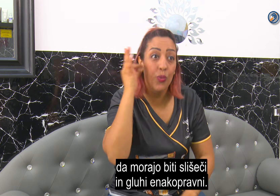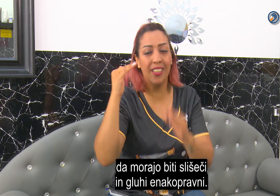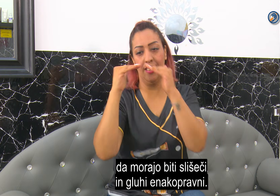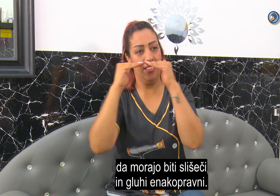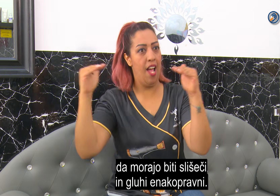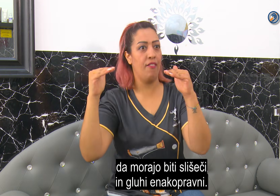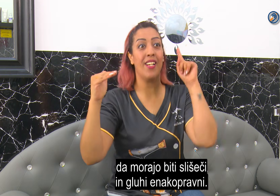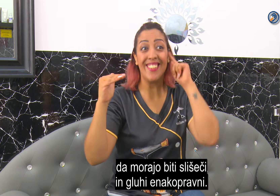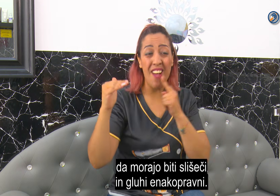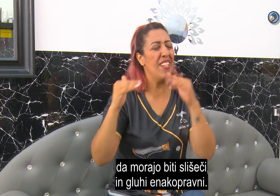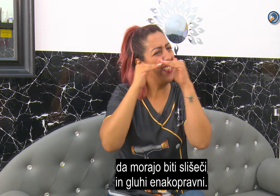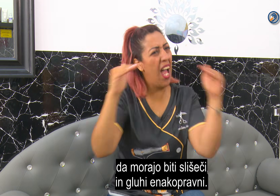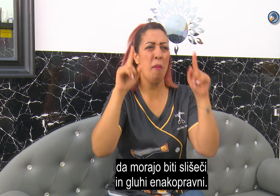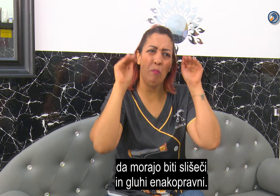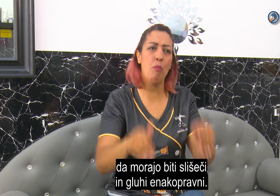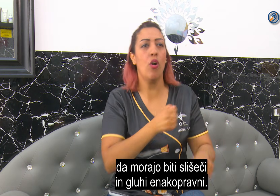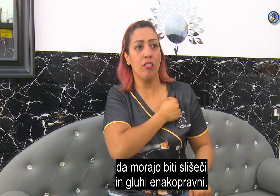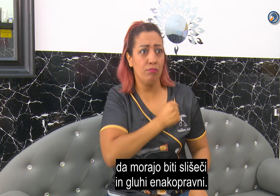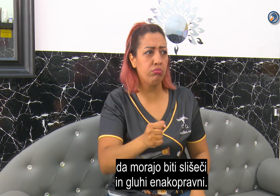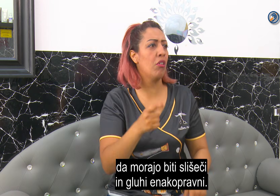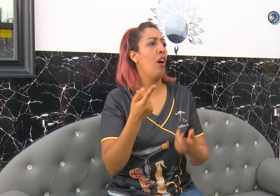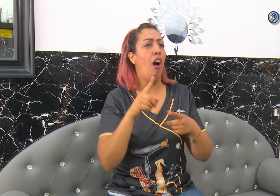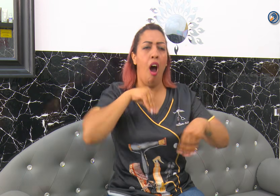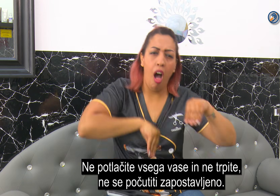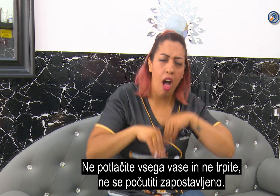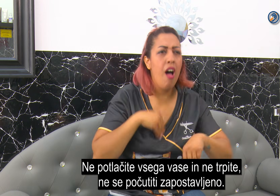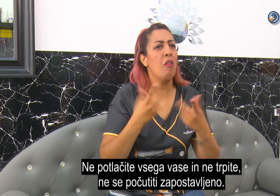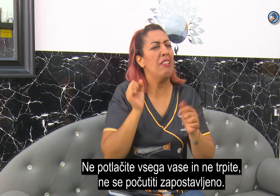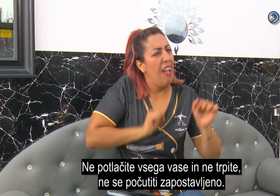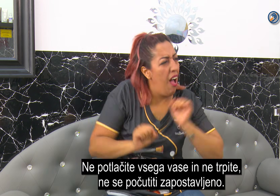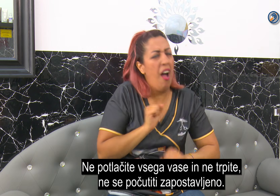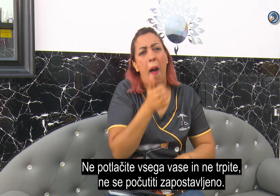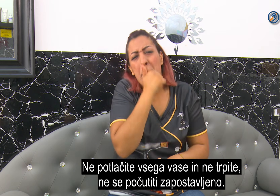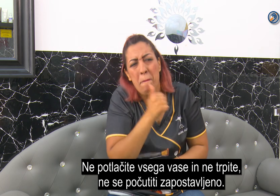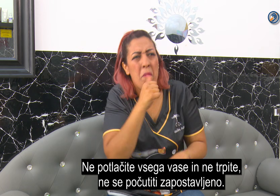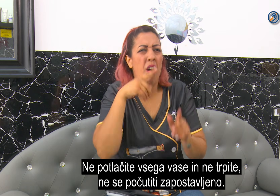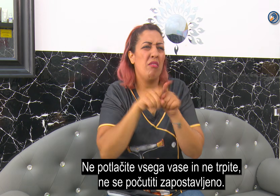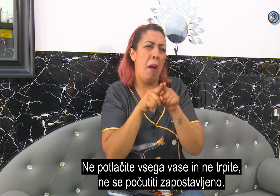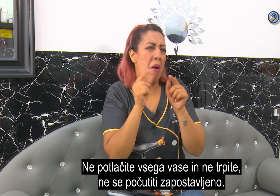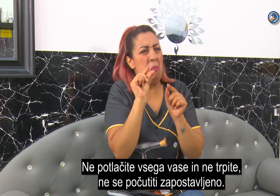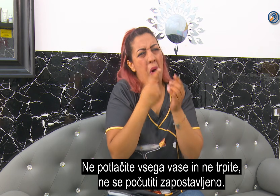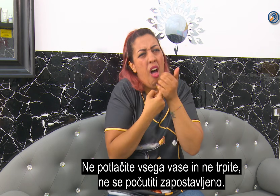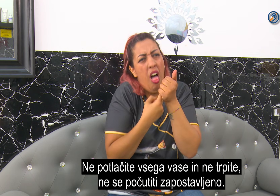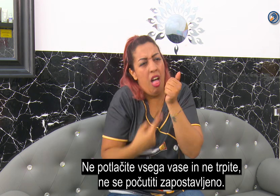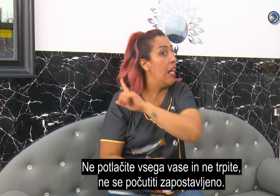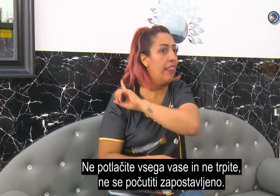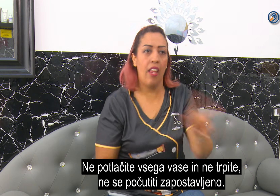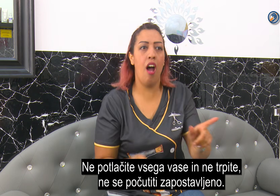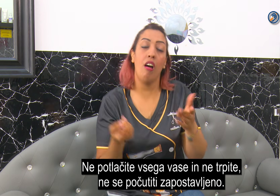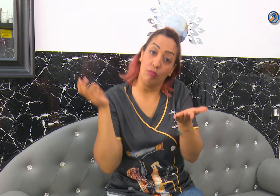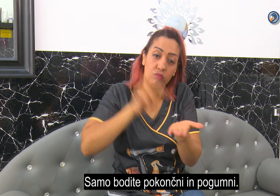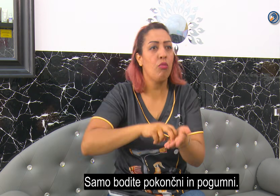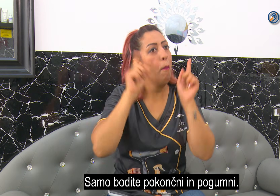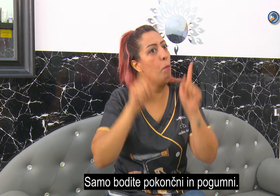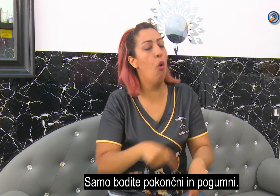tiho, da morajo biti slišeči in gluhi enakopravni. Ne potlačite vsega vase in ne trpite, ne